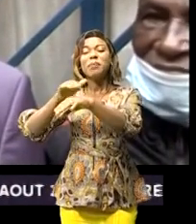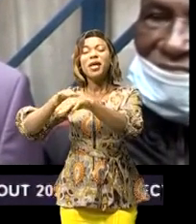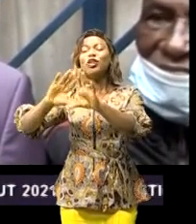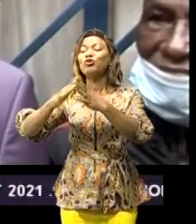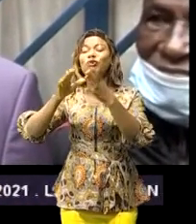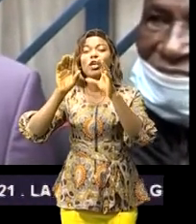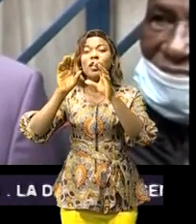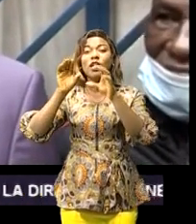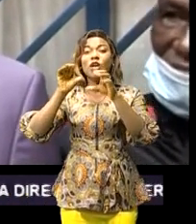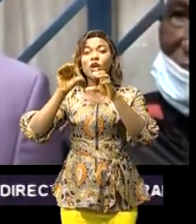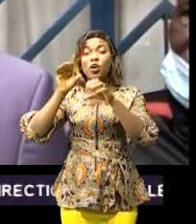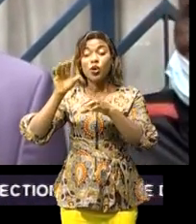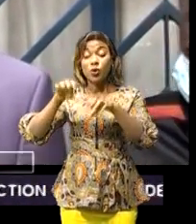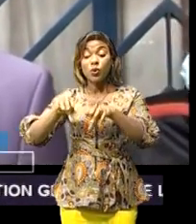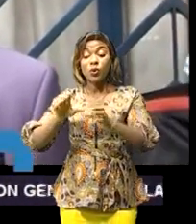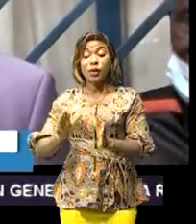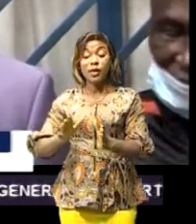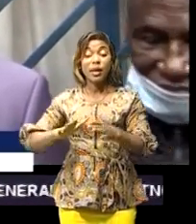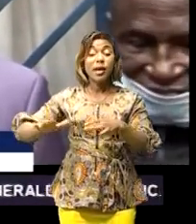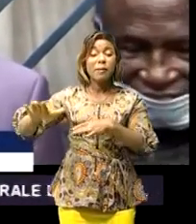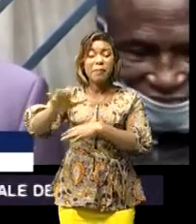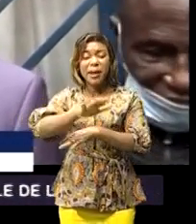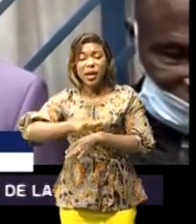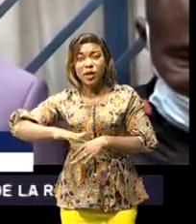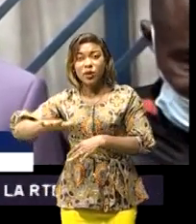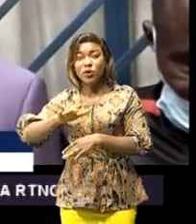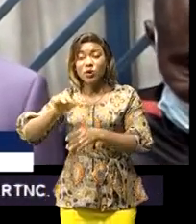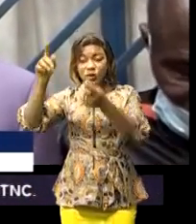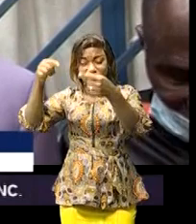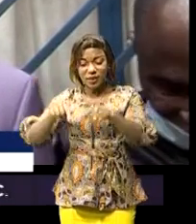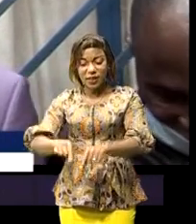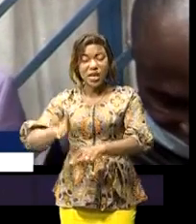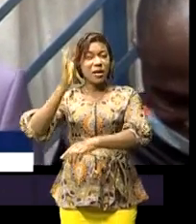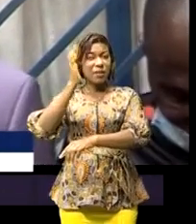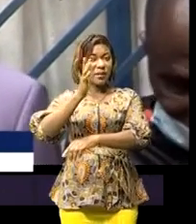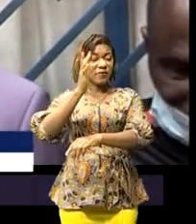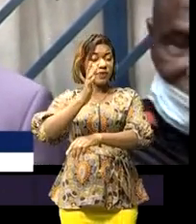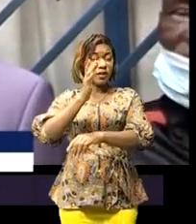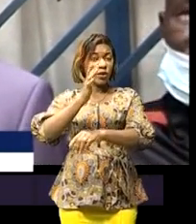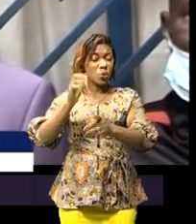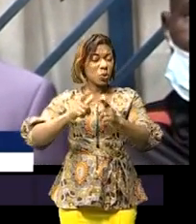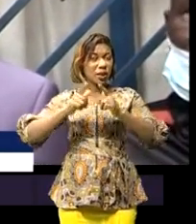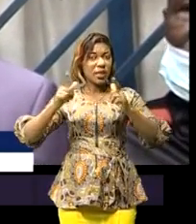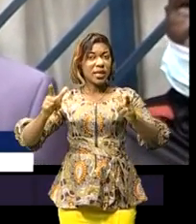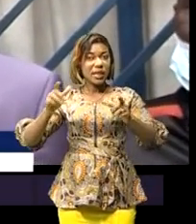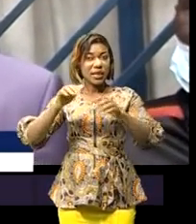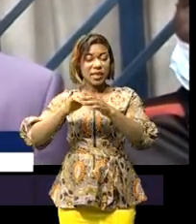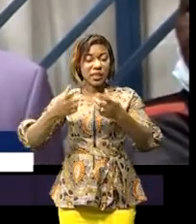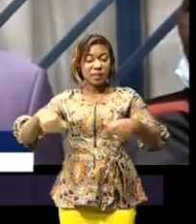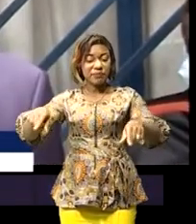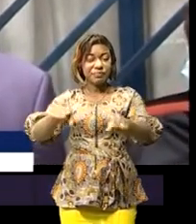Congolais, partout où vous êtes, de venir assister dans une manifestation qui va se tenir dans la salle